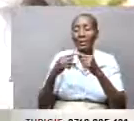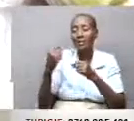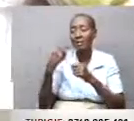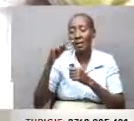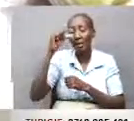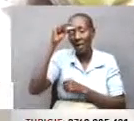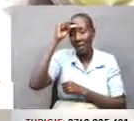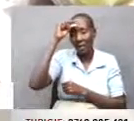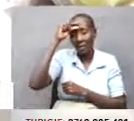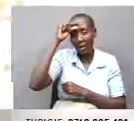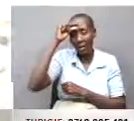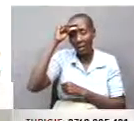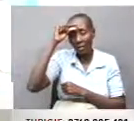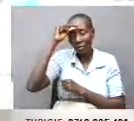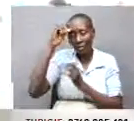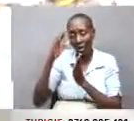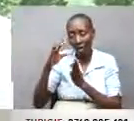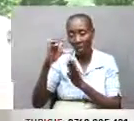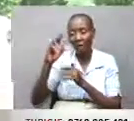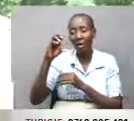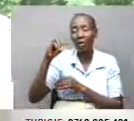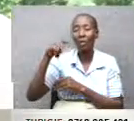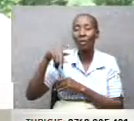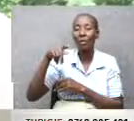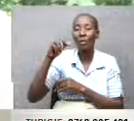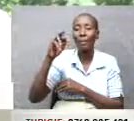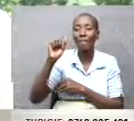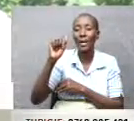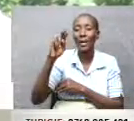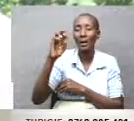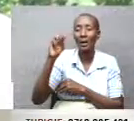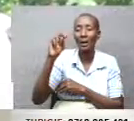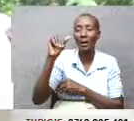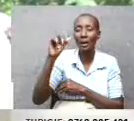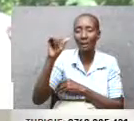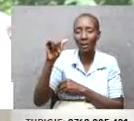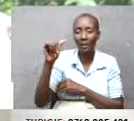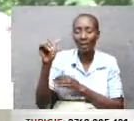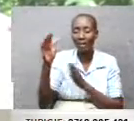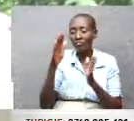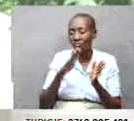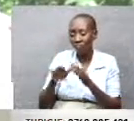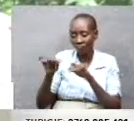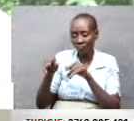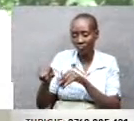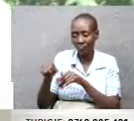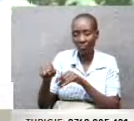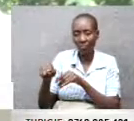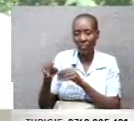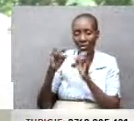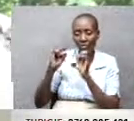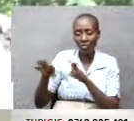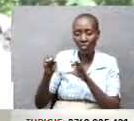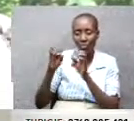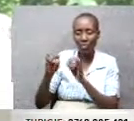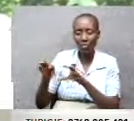Oparanya itenga sehemu hii kwa ajili ya kutupa taka. Vile hawa walikuja wakatuambia wanatafuta mahali pa kuweka hii takataka hii, walikuja